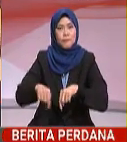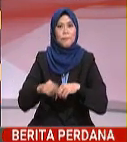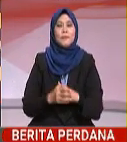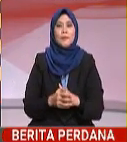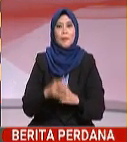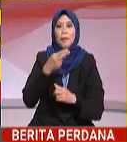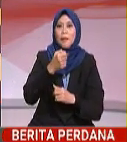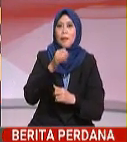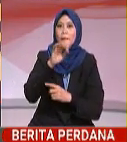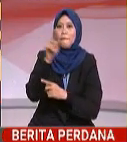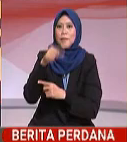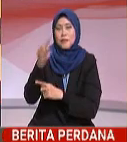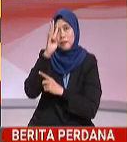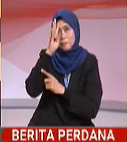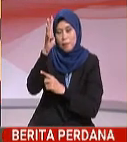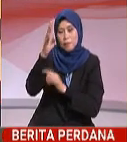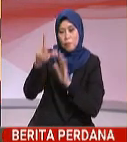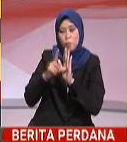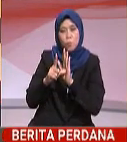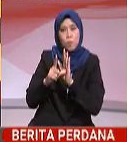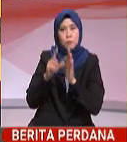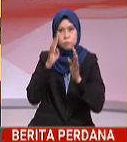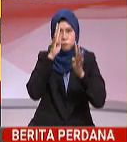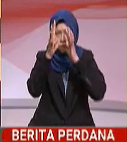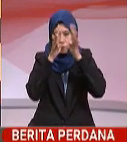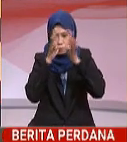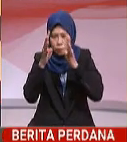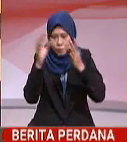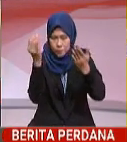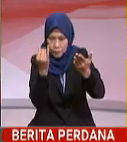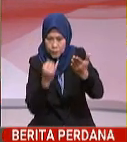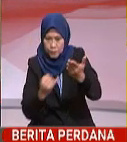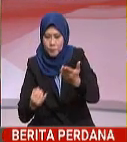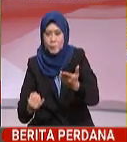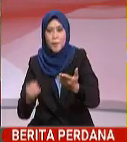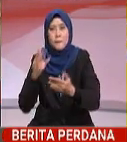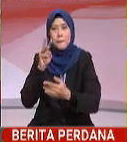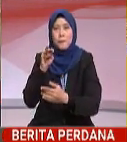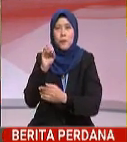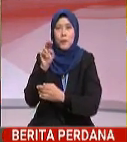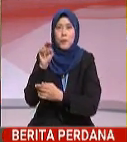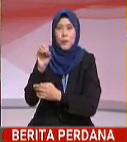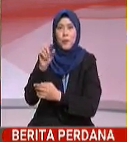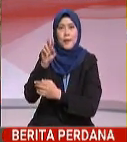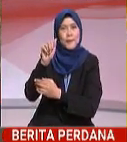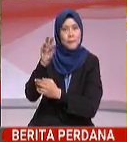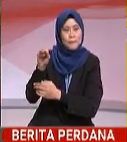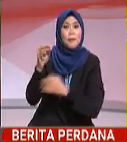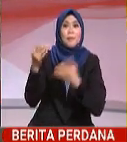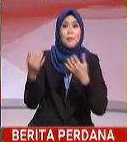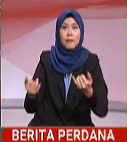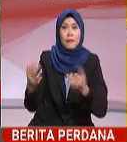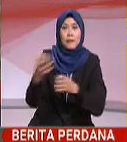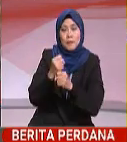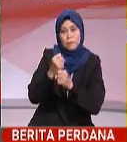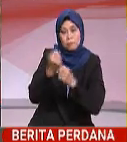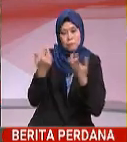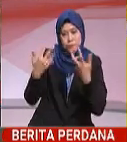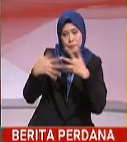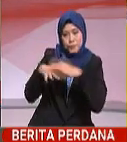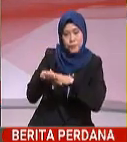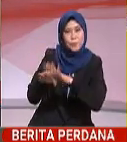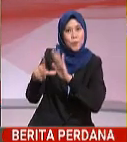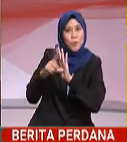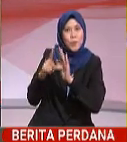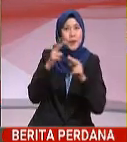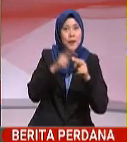Muhammad Hafiz mencipta logo itu menggunakan tipografi dalam konsep monogram. Lebih menarik, logo itu juga hasil kombinasi